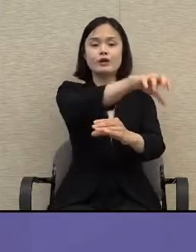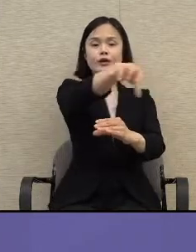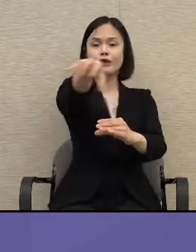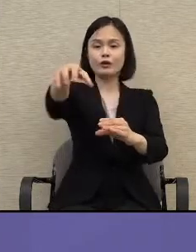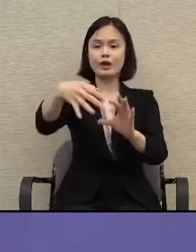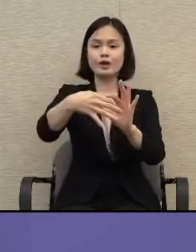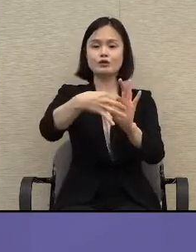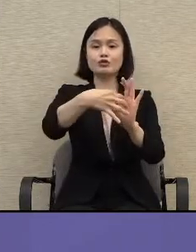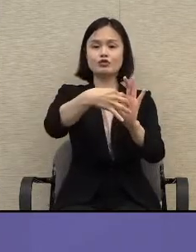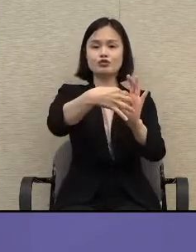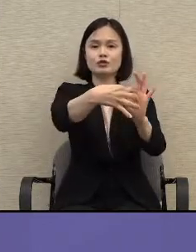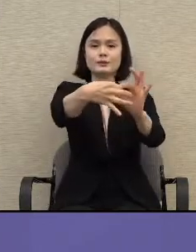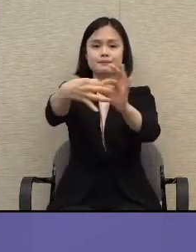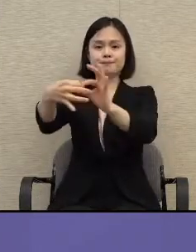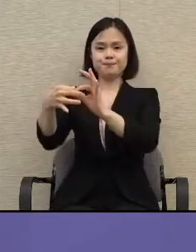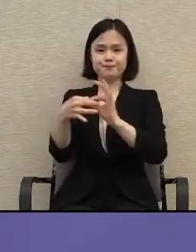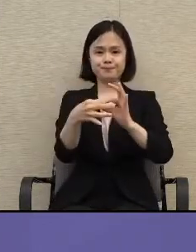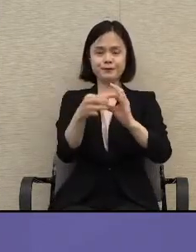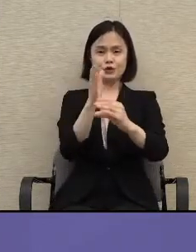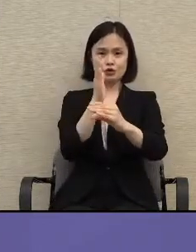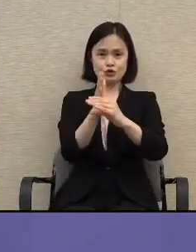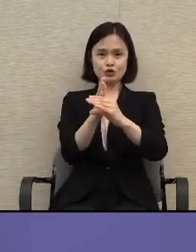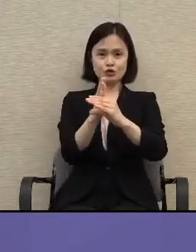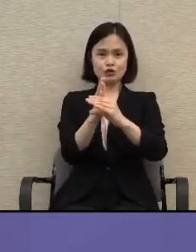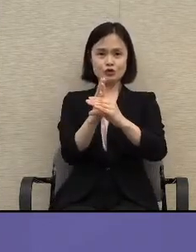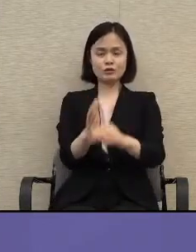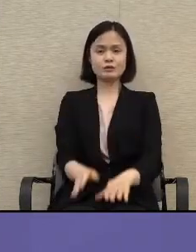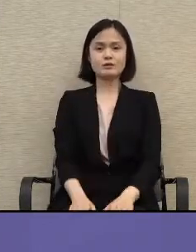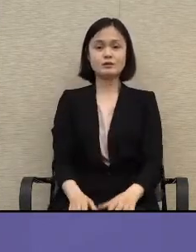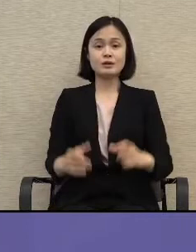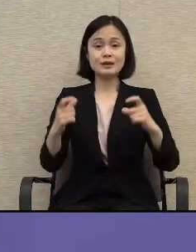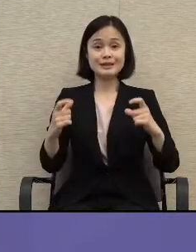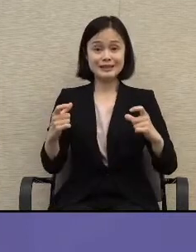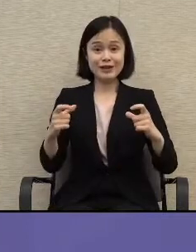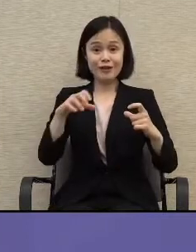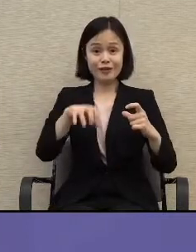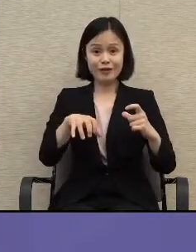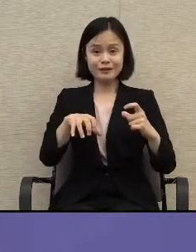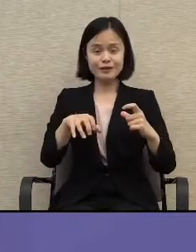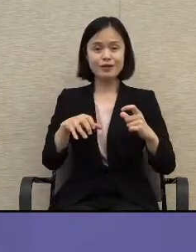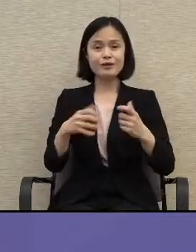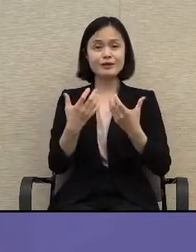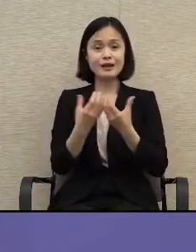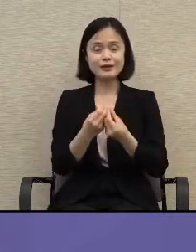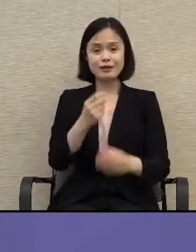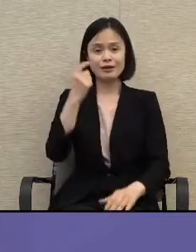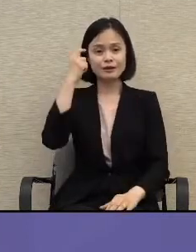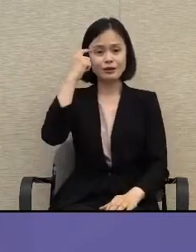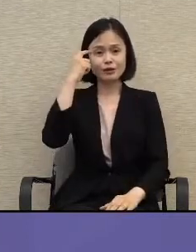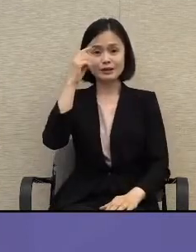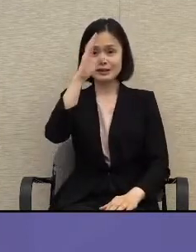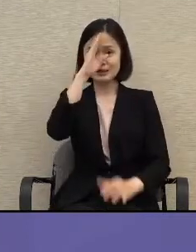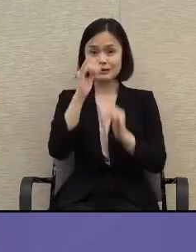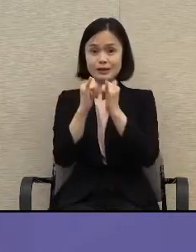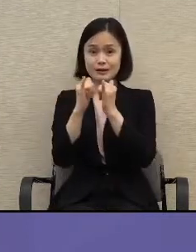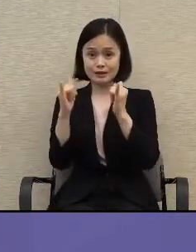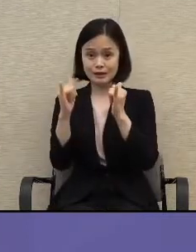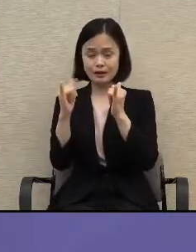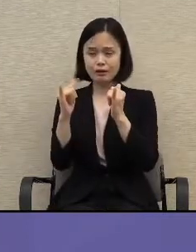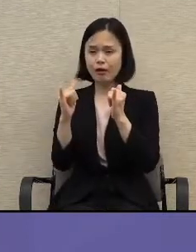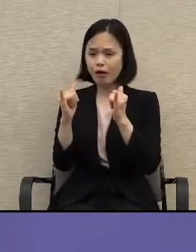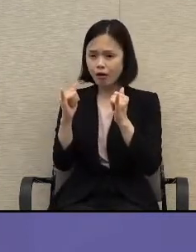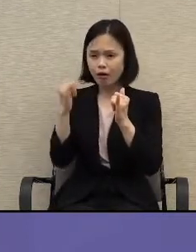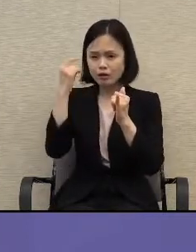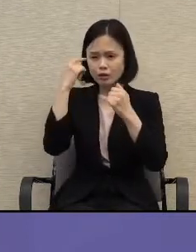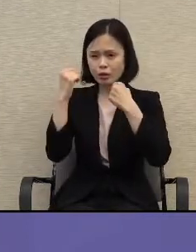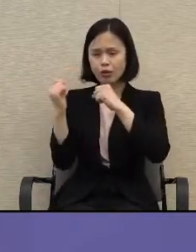그러니까 지역에서 예를 들면 정신질환자를 대상으로 한 재활을 할수 있는 프로그램들이 없다